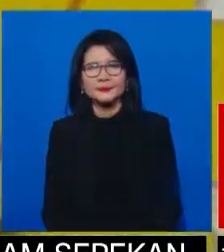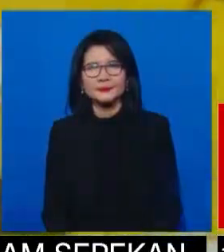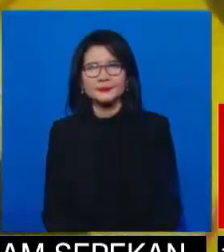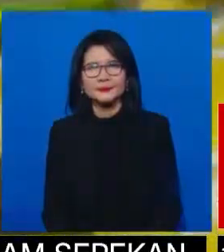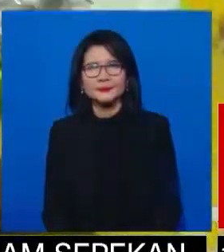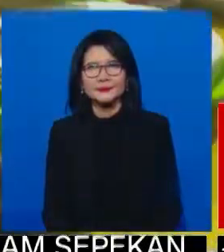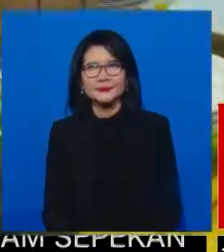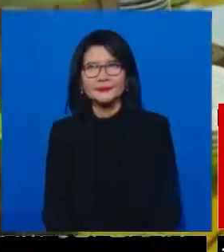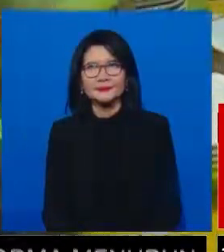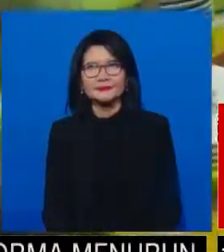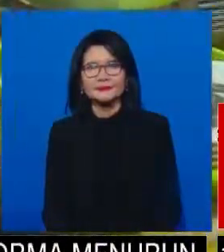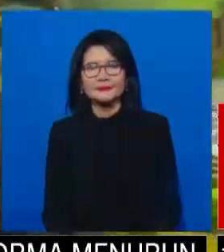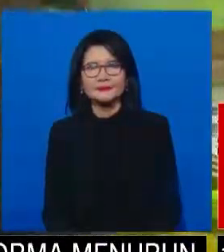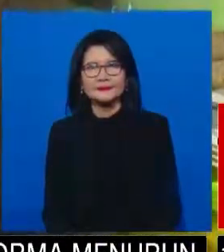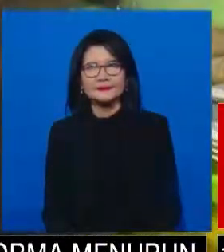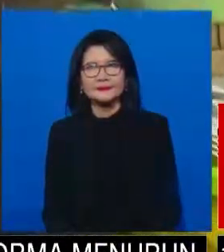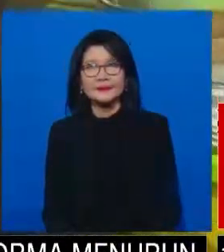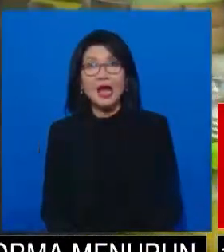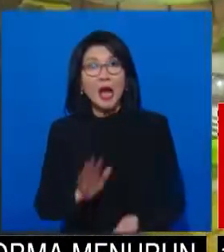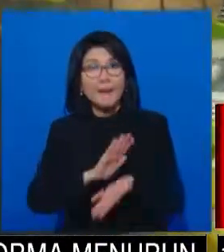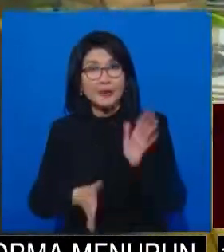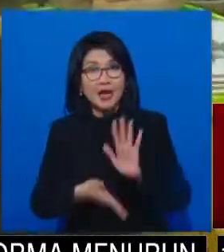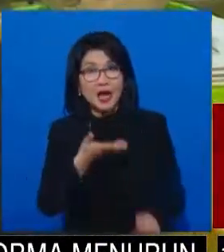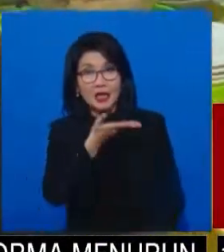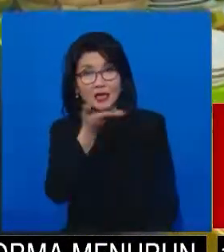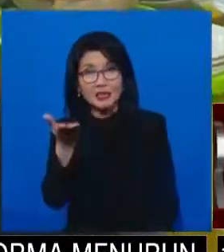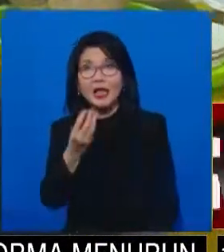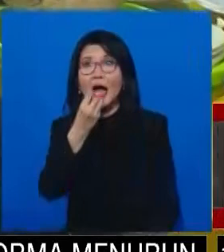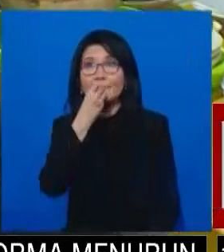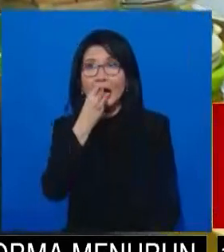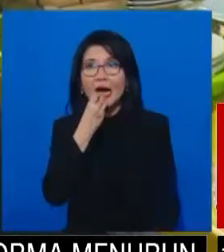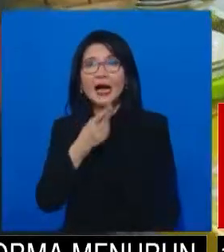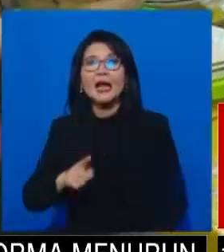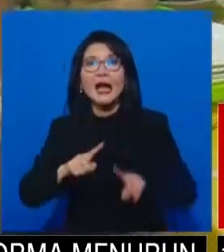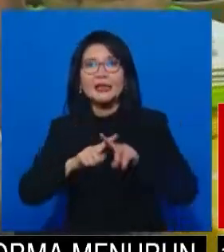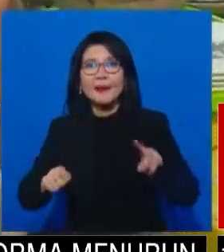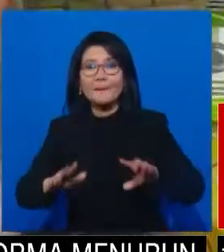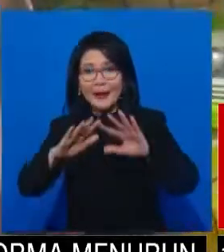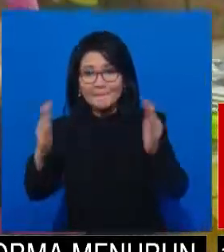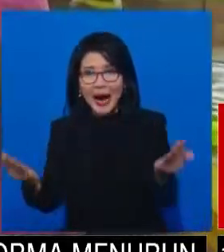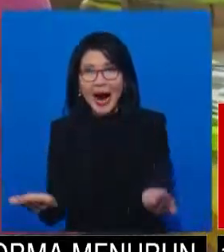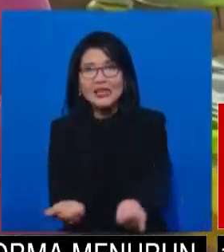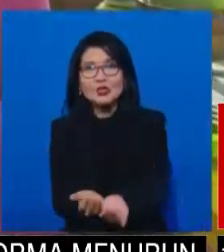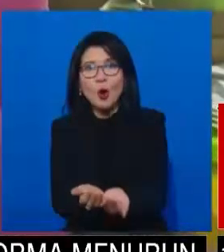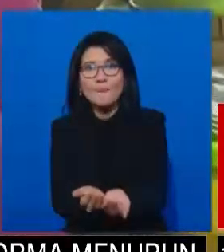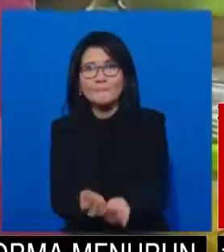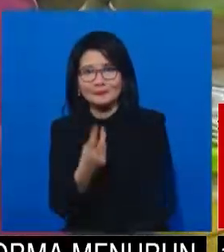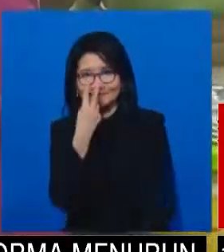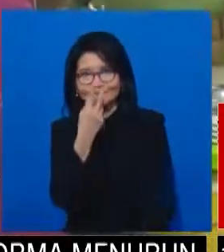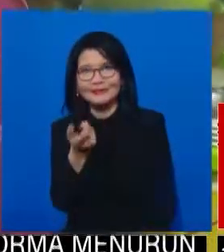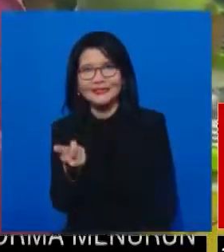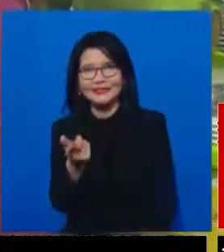Gak bahaya, ta. Pernahkah Anda makan tapi pakai baskom? Penampakannya seperti ini